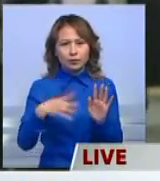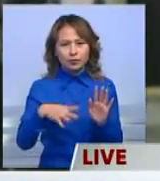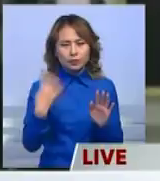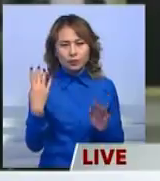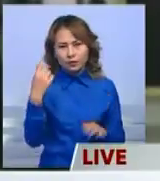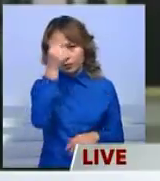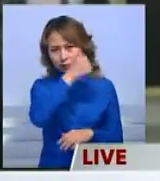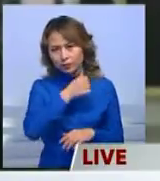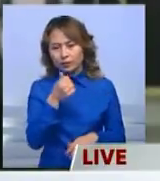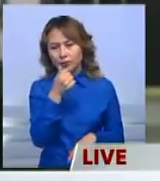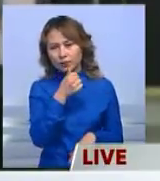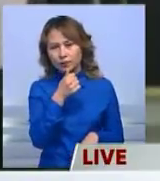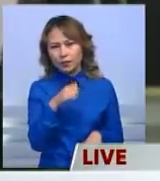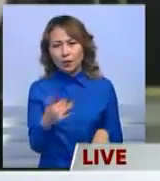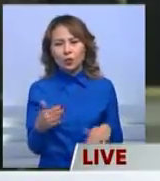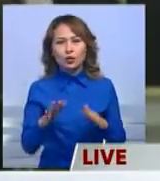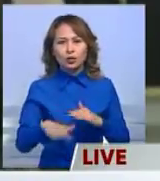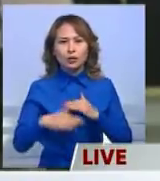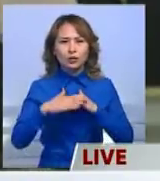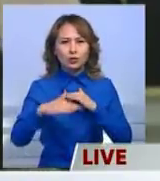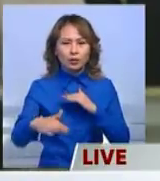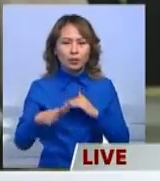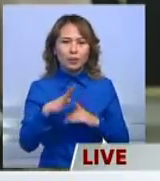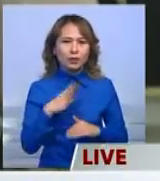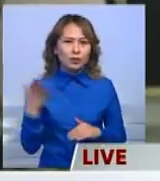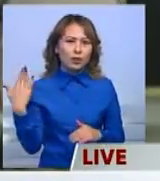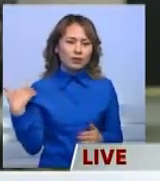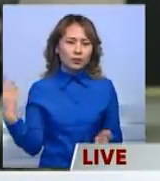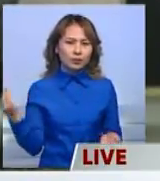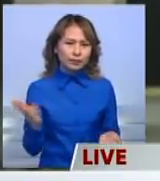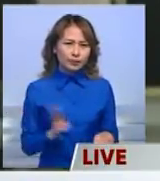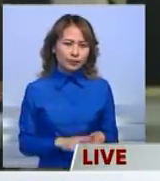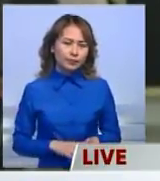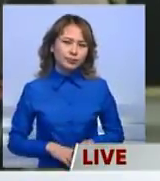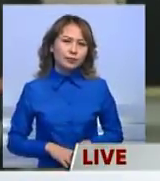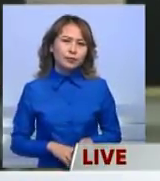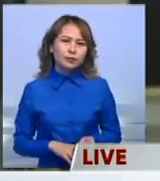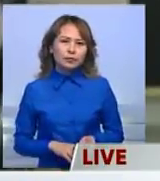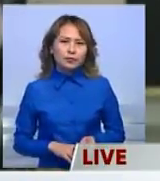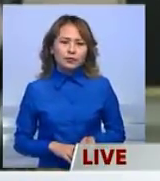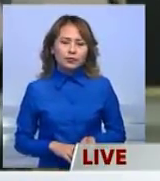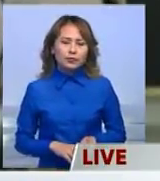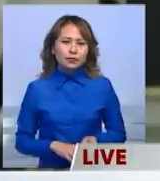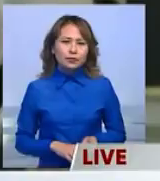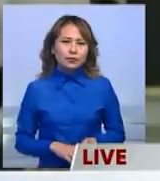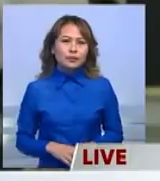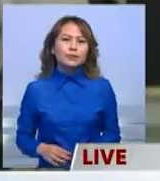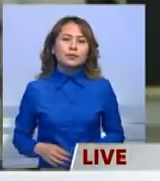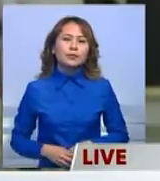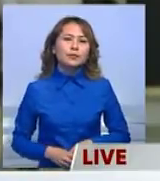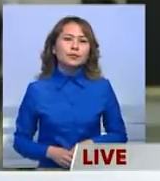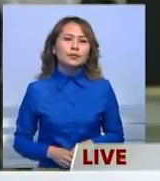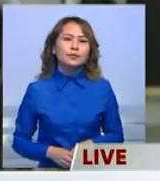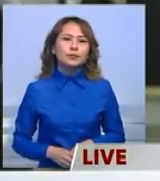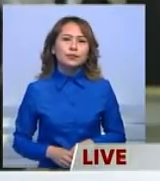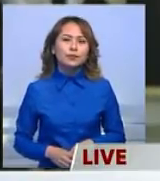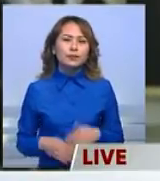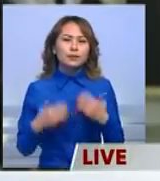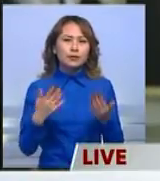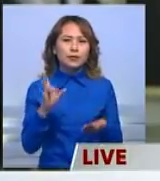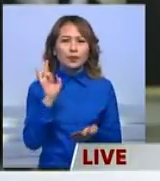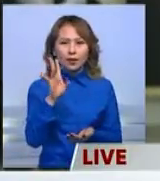1944 жылы осы жерде сүргін болып келген. Келген жылдары айлары